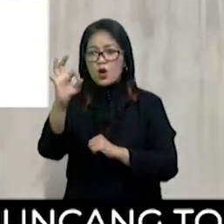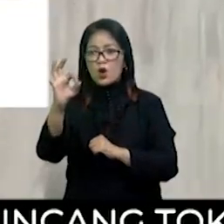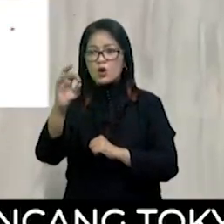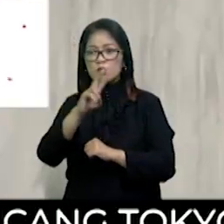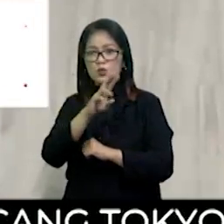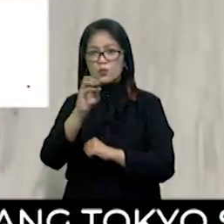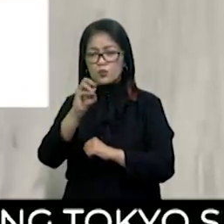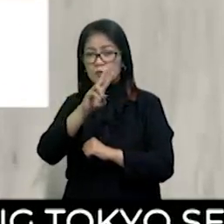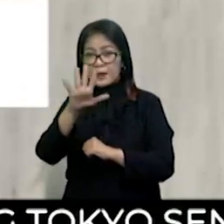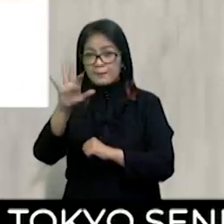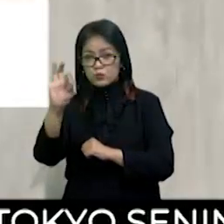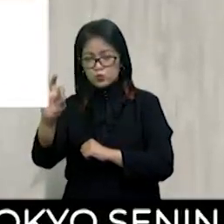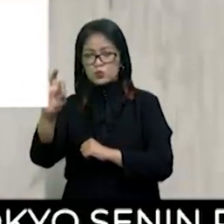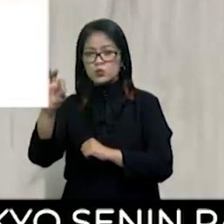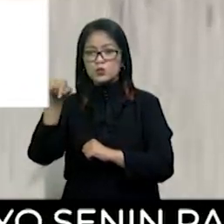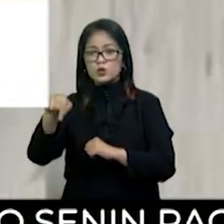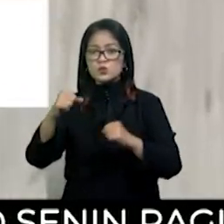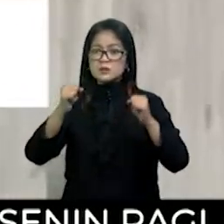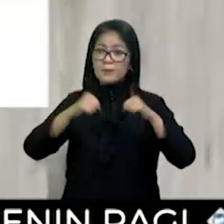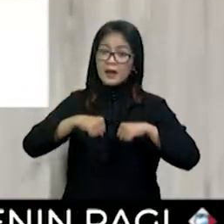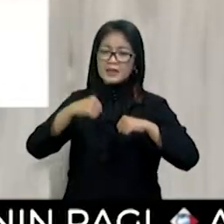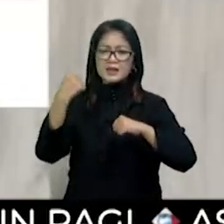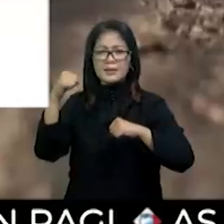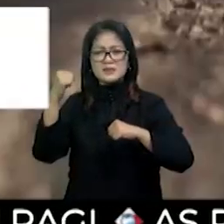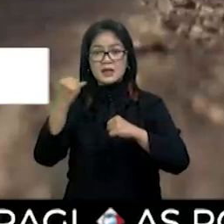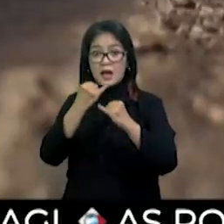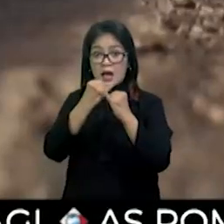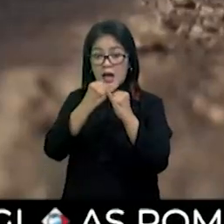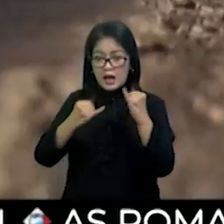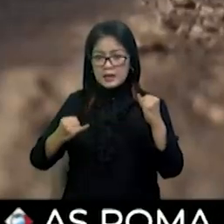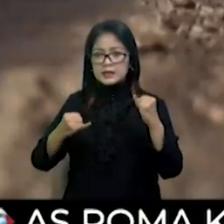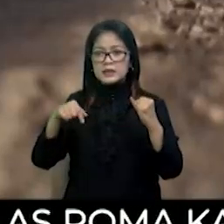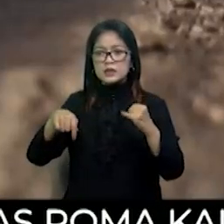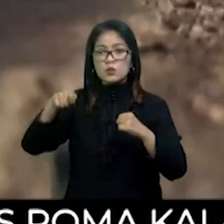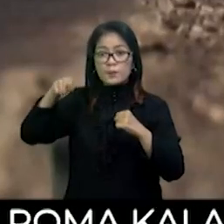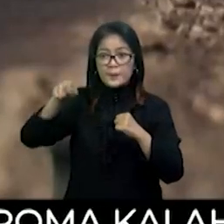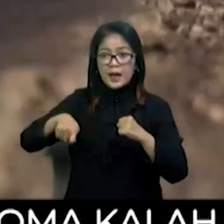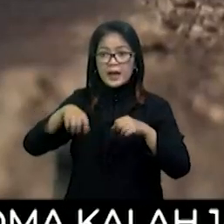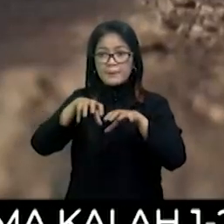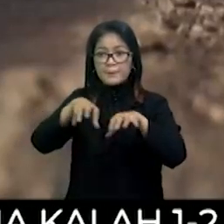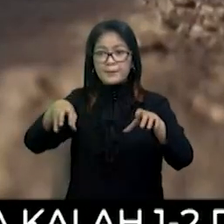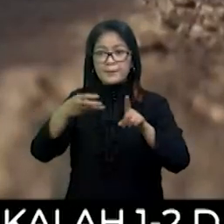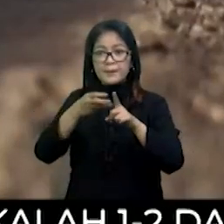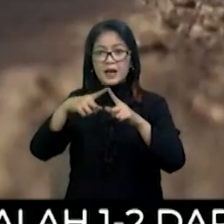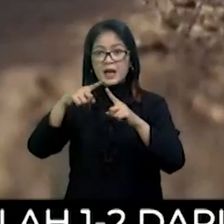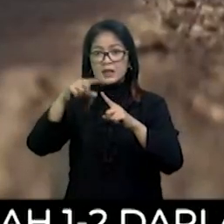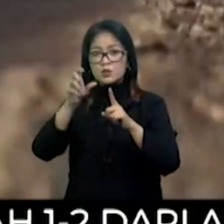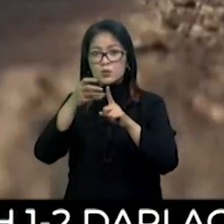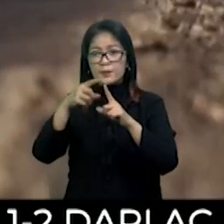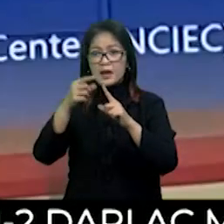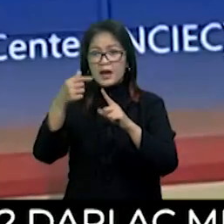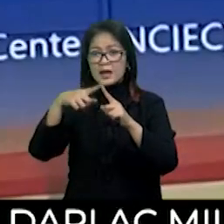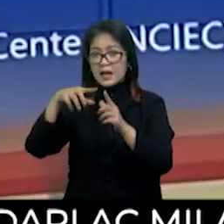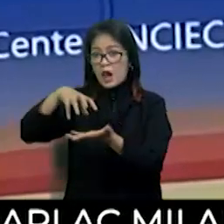namun mereka tidak bisa sepakat untuk mengakhiri penggunaan batubara domestik karena ini adalah isu yang